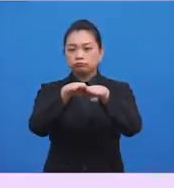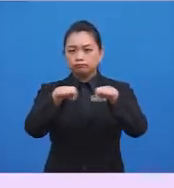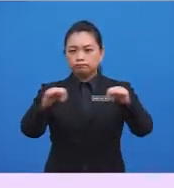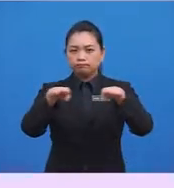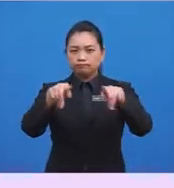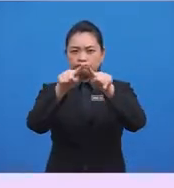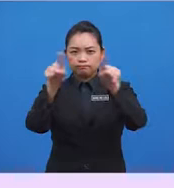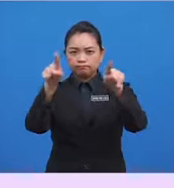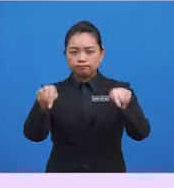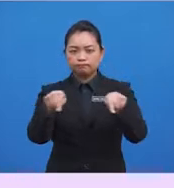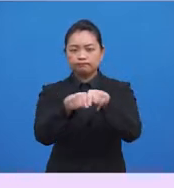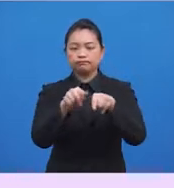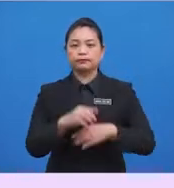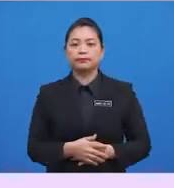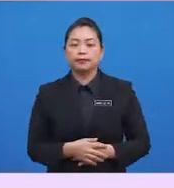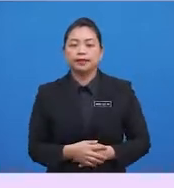segi 4 sama.